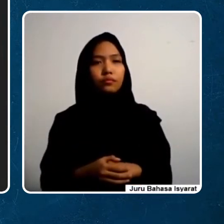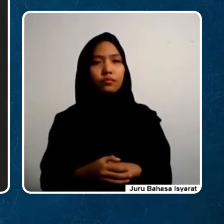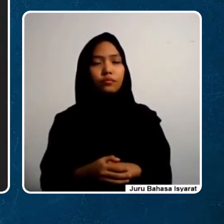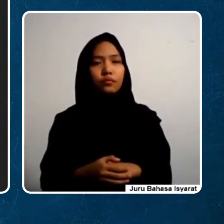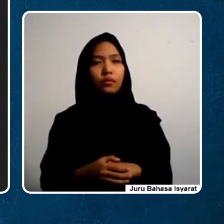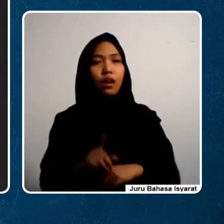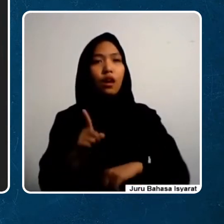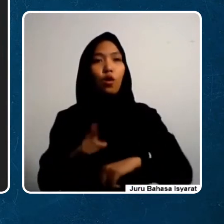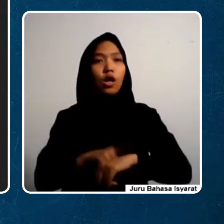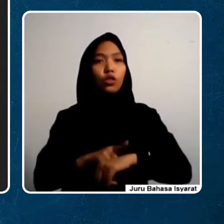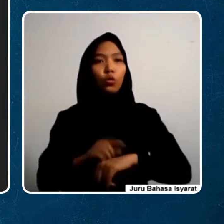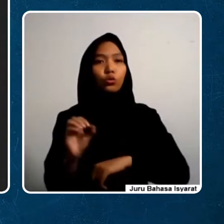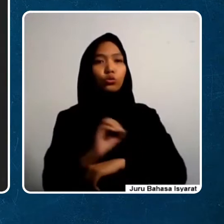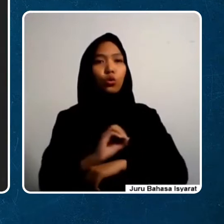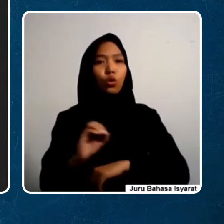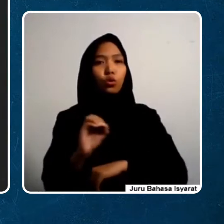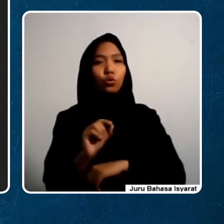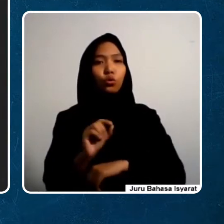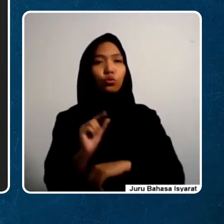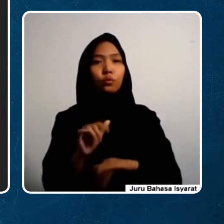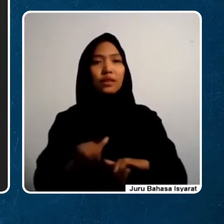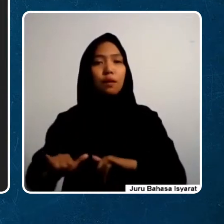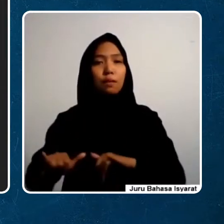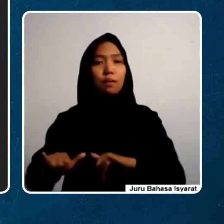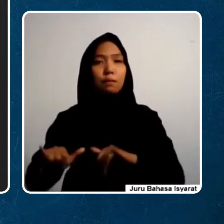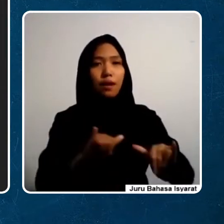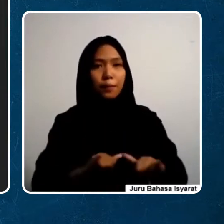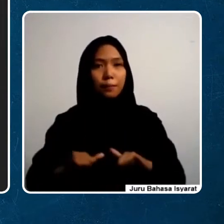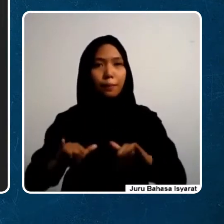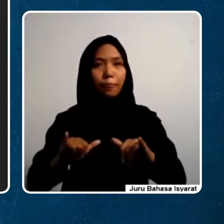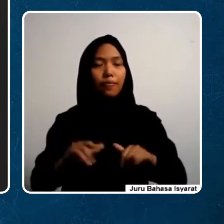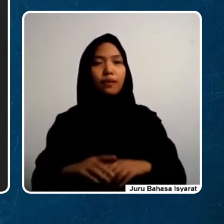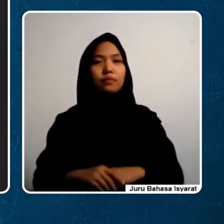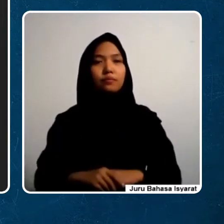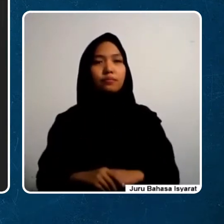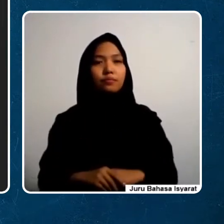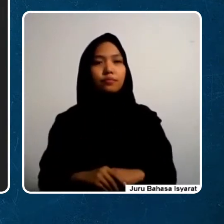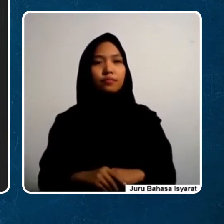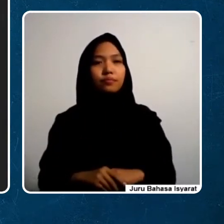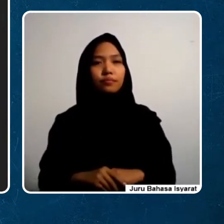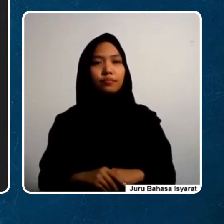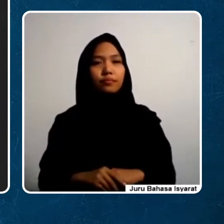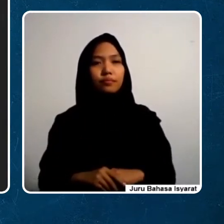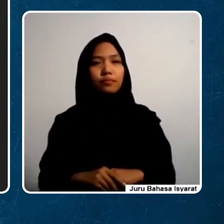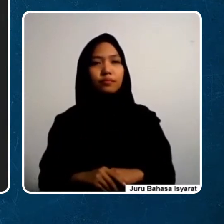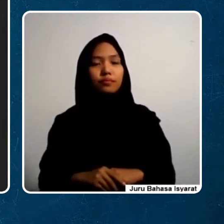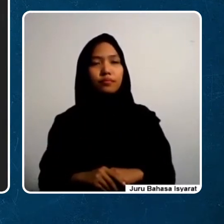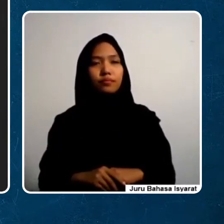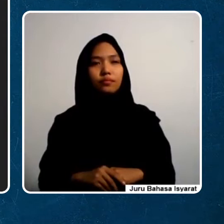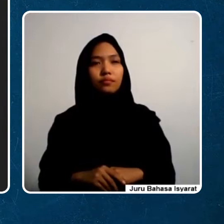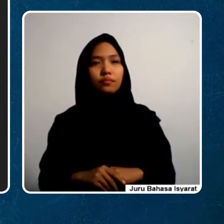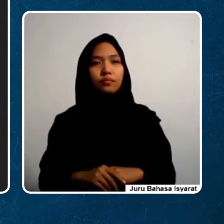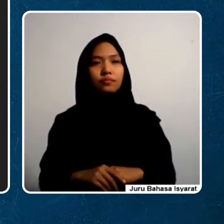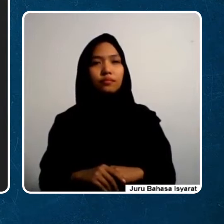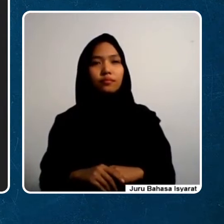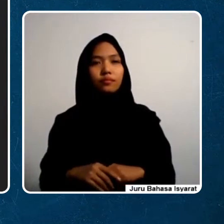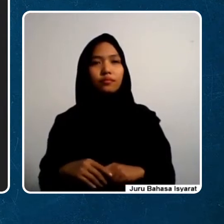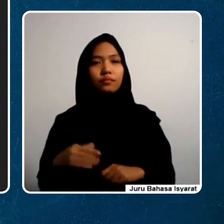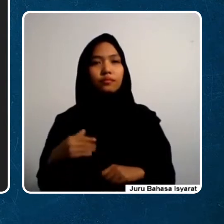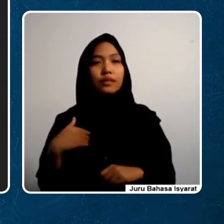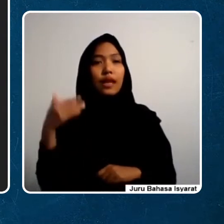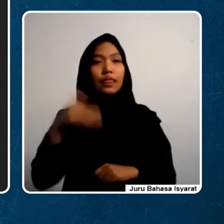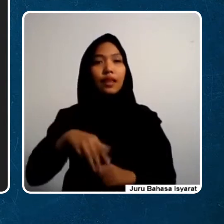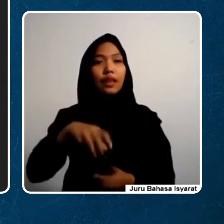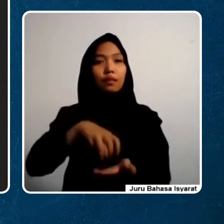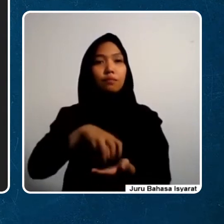Ya, KLNB ini paling beberapa anggota itu masih ada yang punya waktu luang.